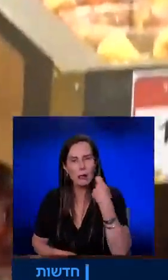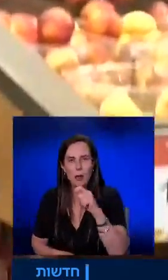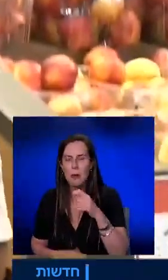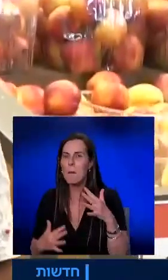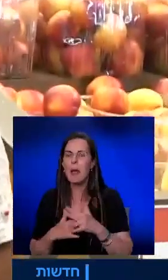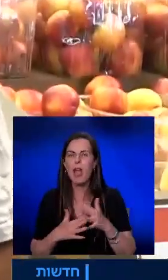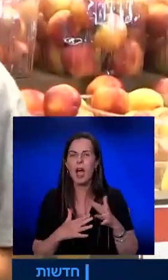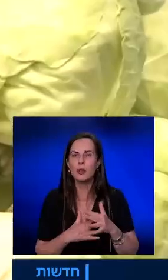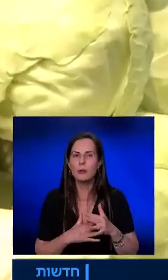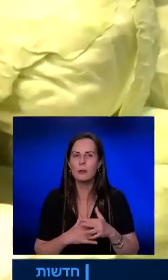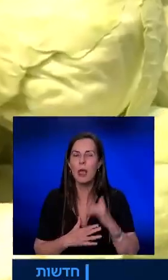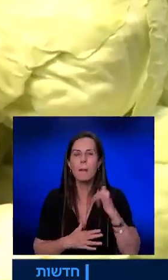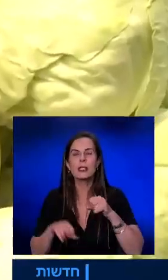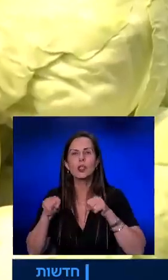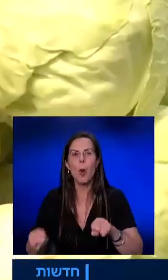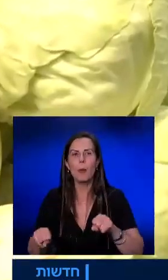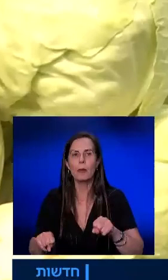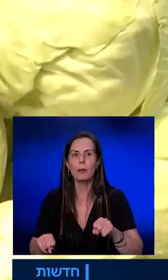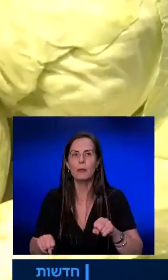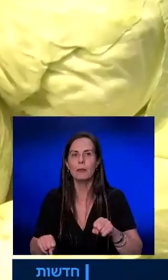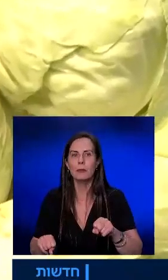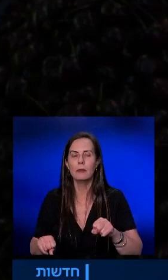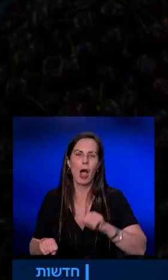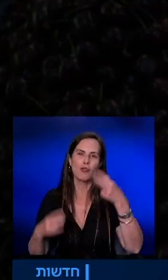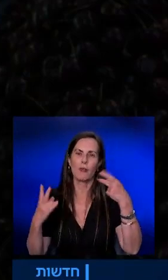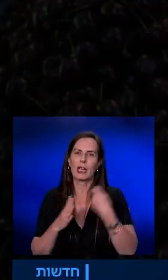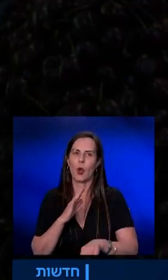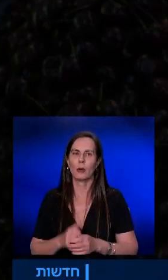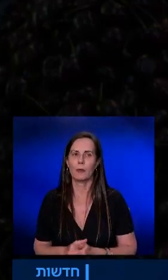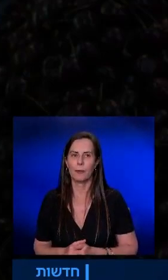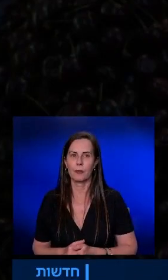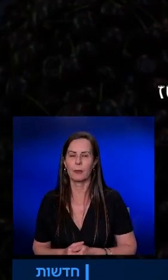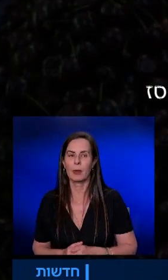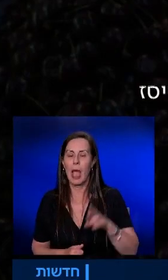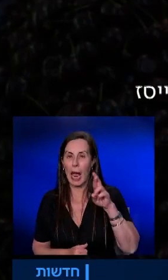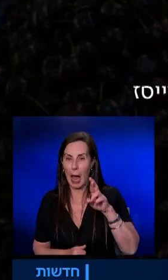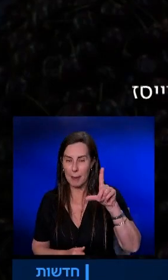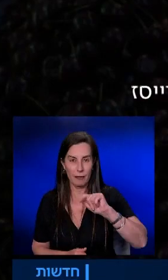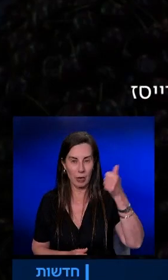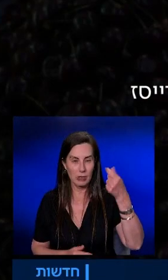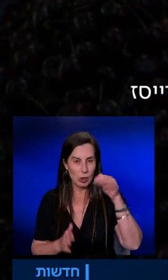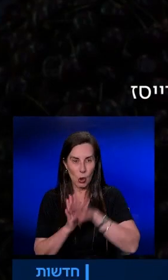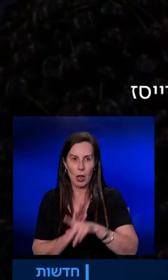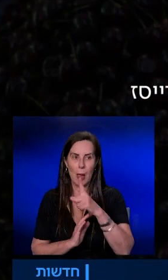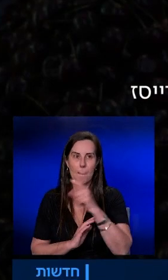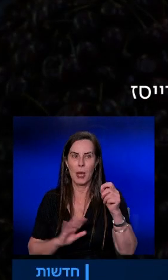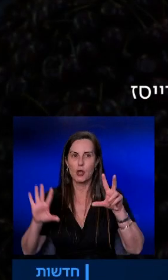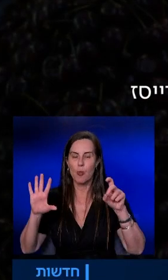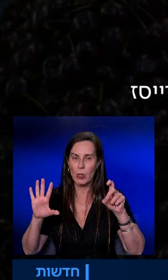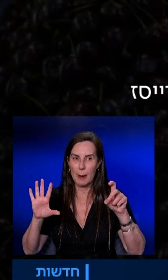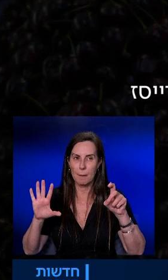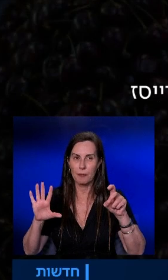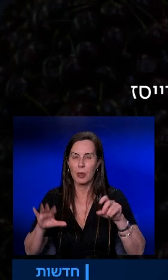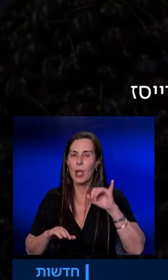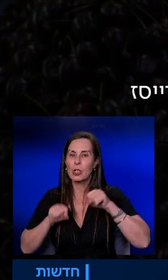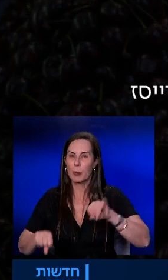ובדקנו באיזה רשת הסל הוא המשתלם ביותר. ברמי לוי הסל המשתלם והזול 180 שקלים,